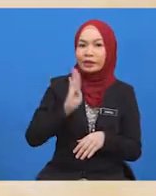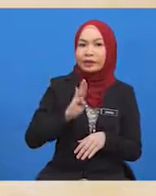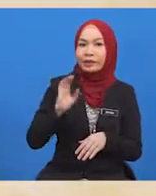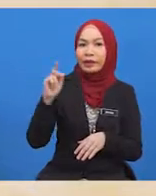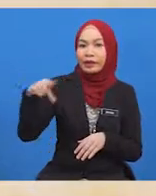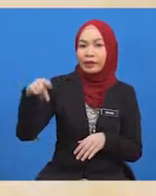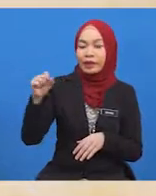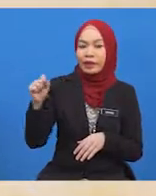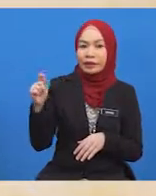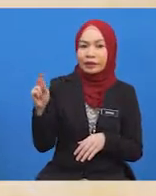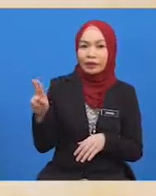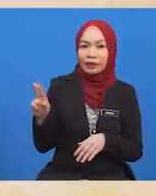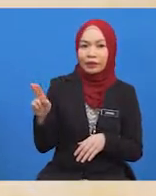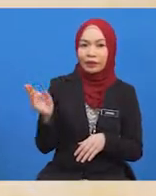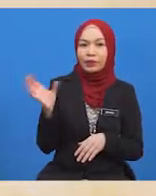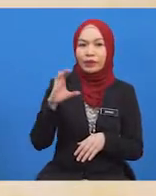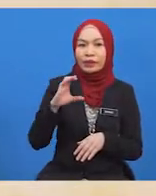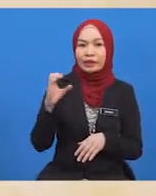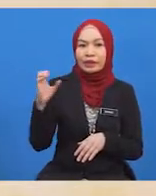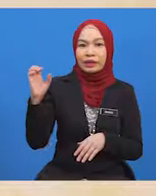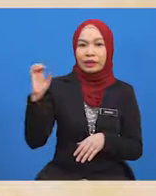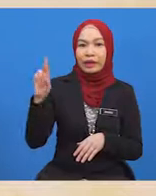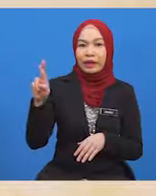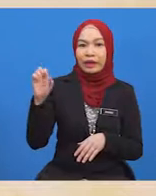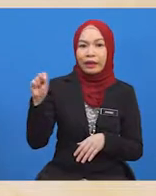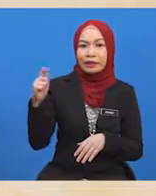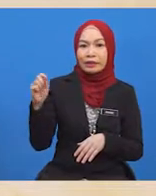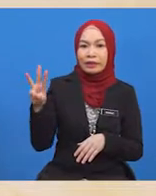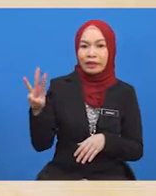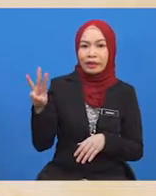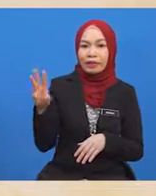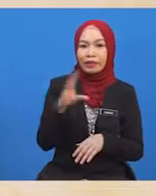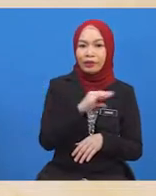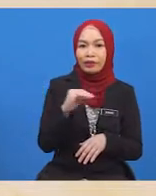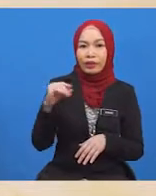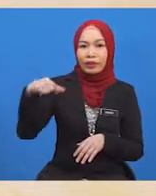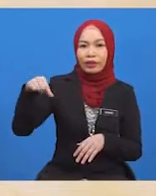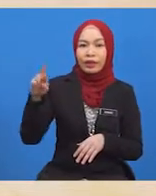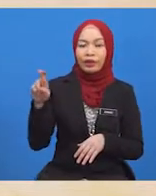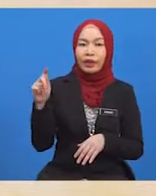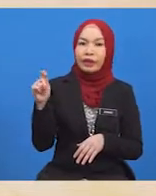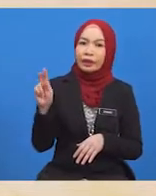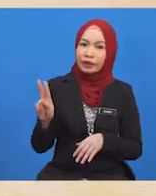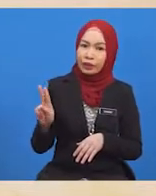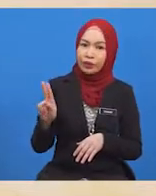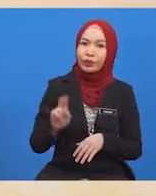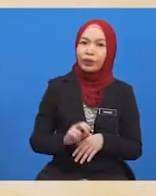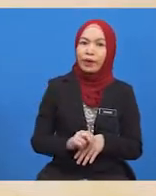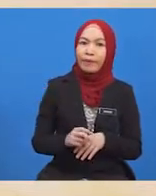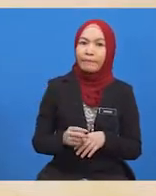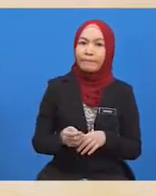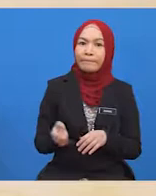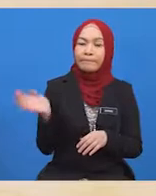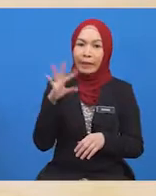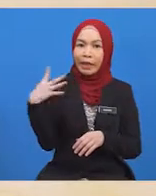U, C, R, S, T, W dan D, Q, R, T, U. Mari kita